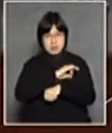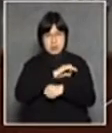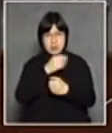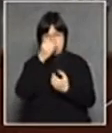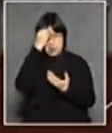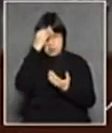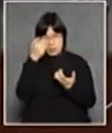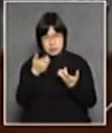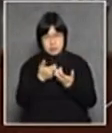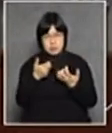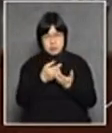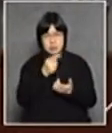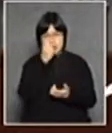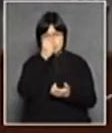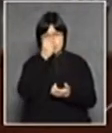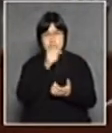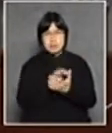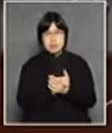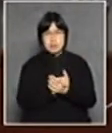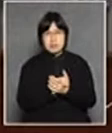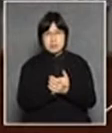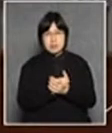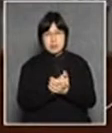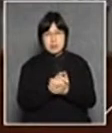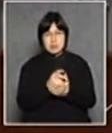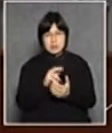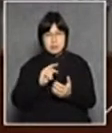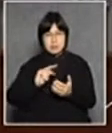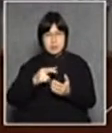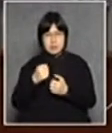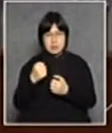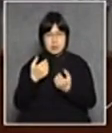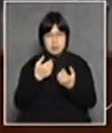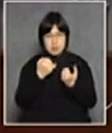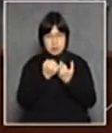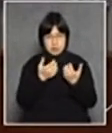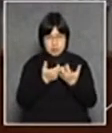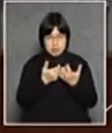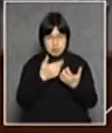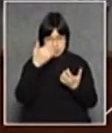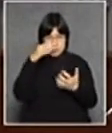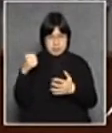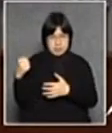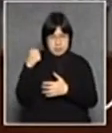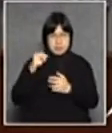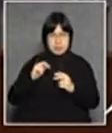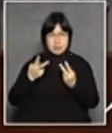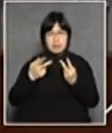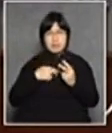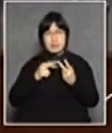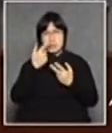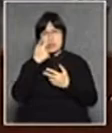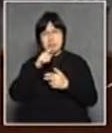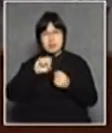習這個數學的興趣，而呢就強化學生對數學的掌握，同埋發展未來嗰個的新科技